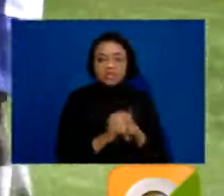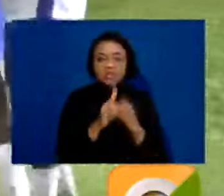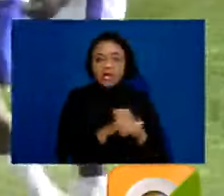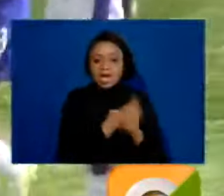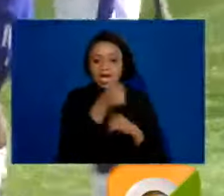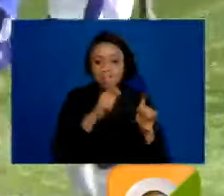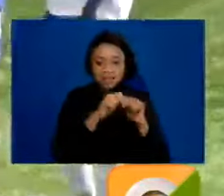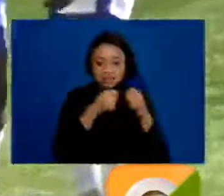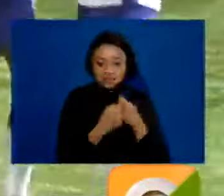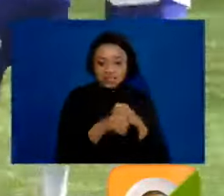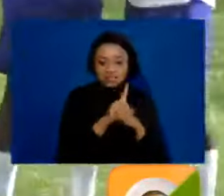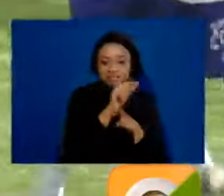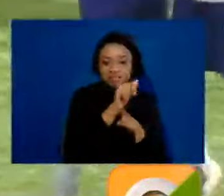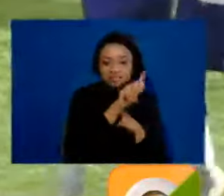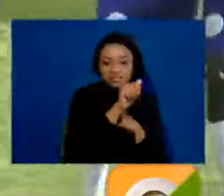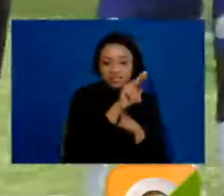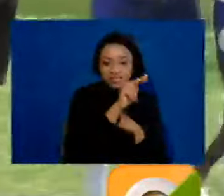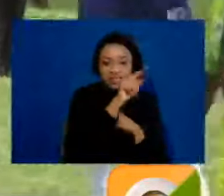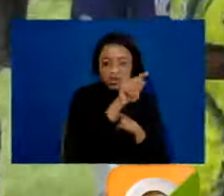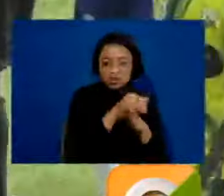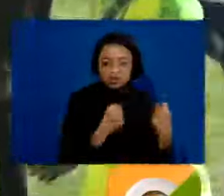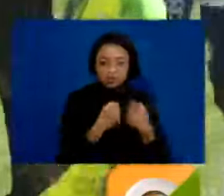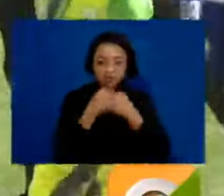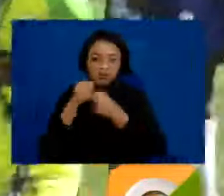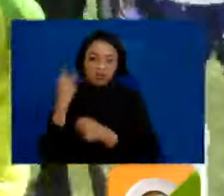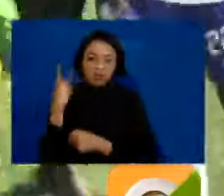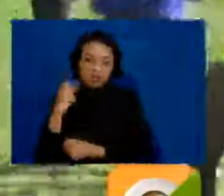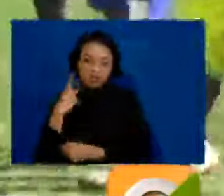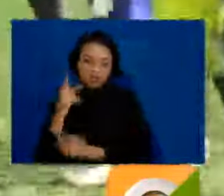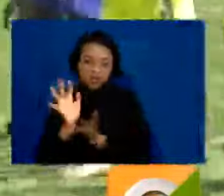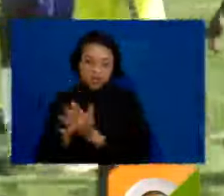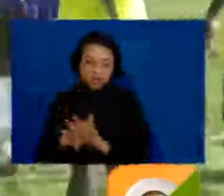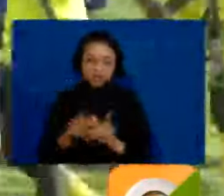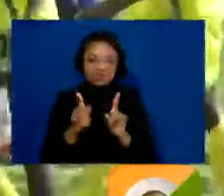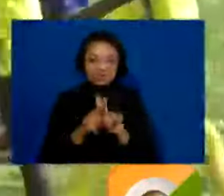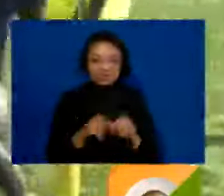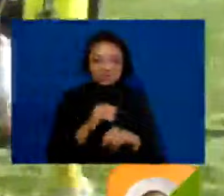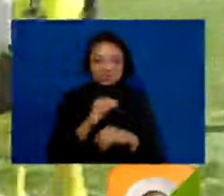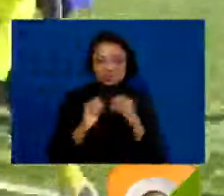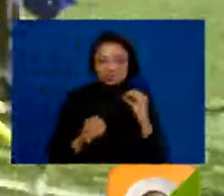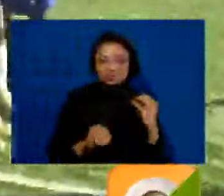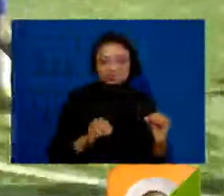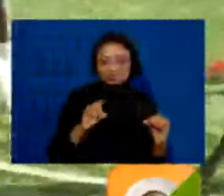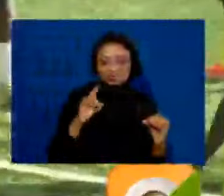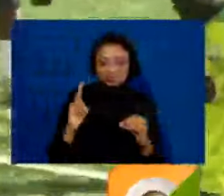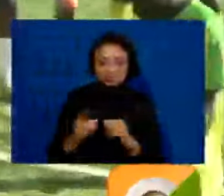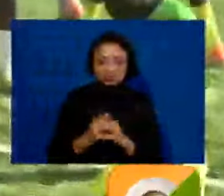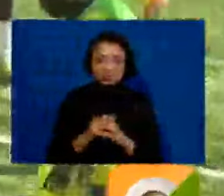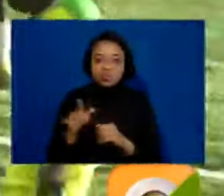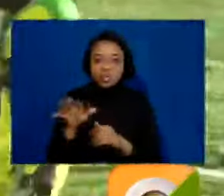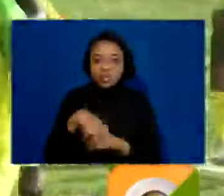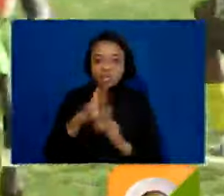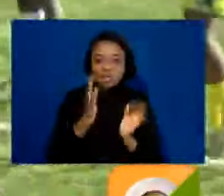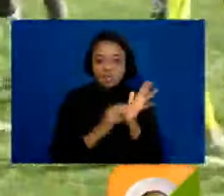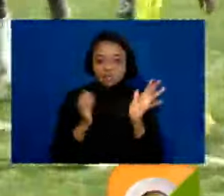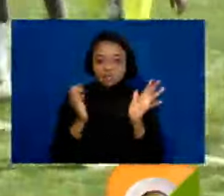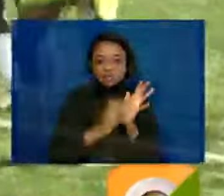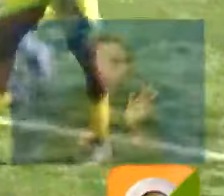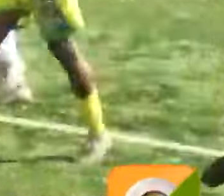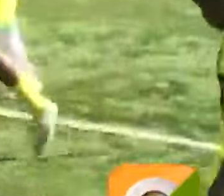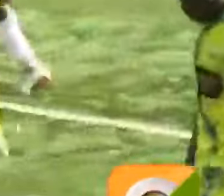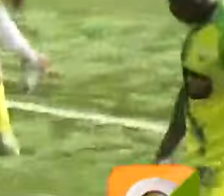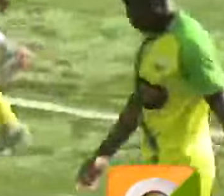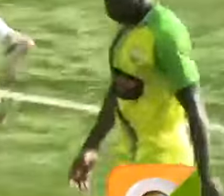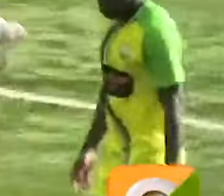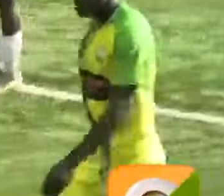mechi nyingine hii leo Talanta ilikabana kona Kariobangi Sharks na kuambulia Sare ya bao moja uwanjani Kenyatta County ya Machakos.